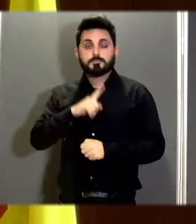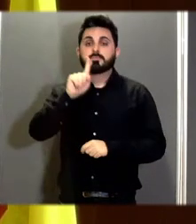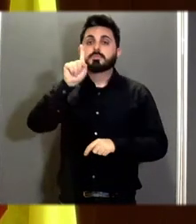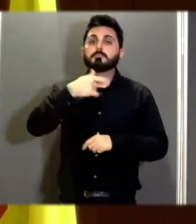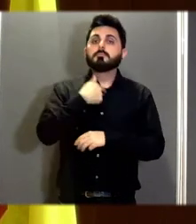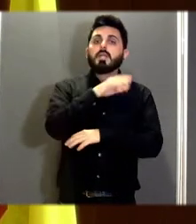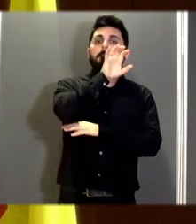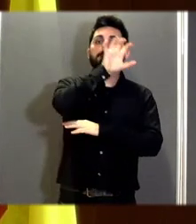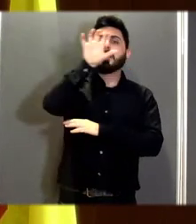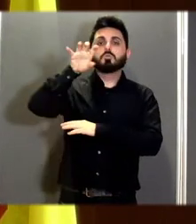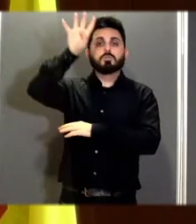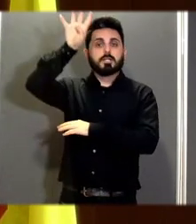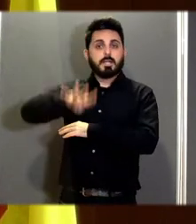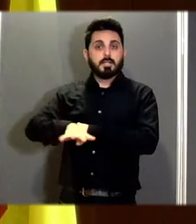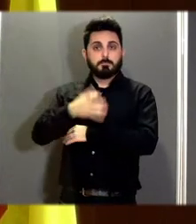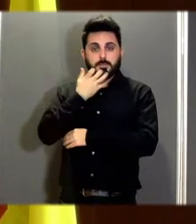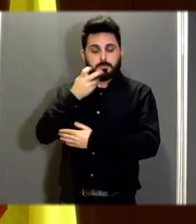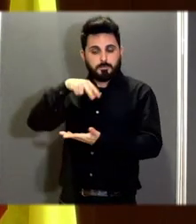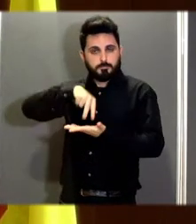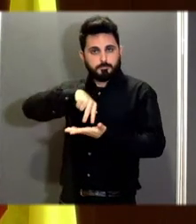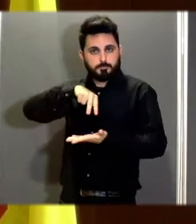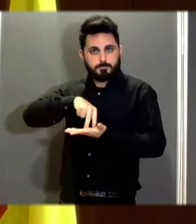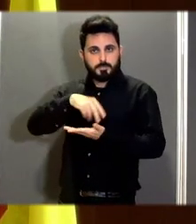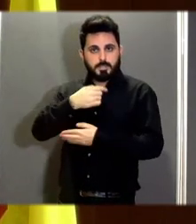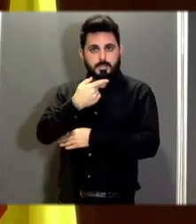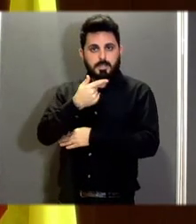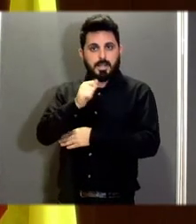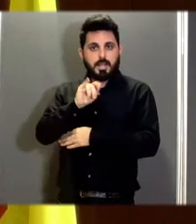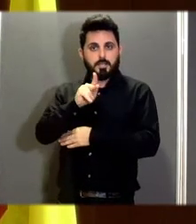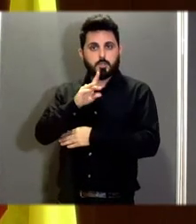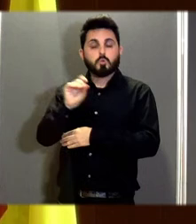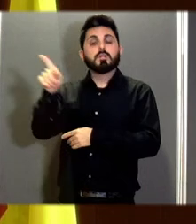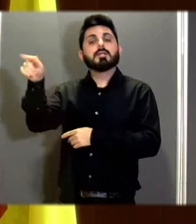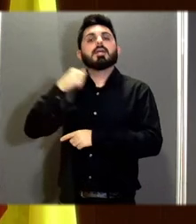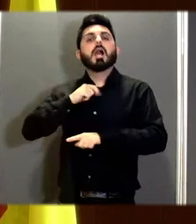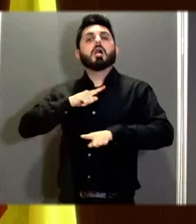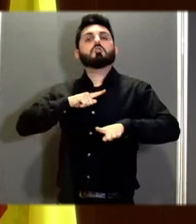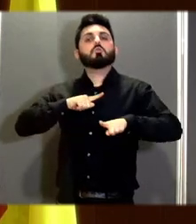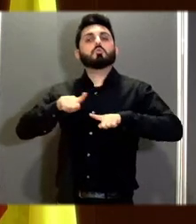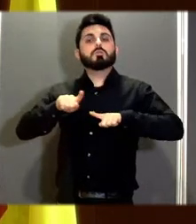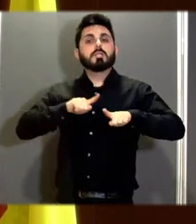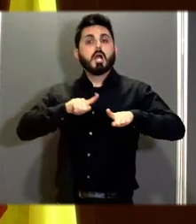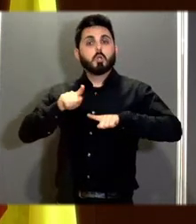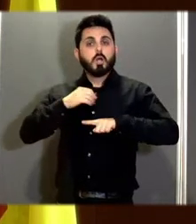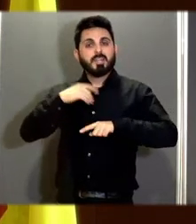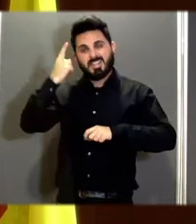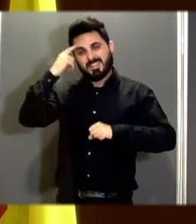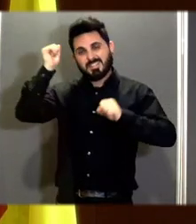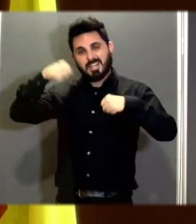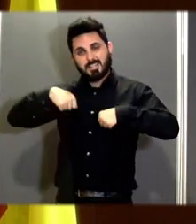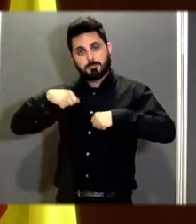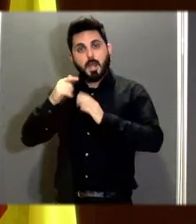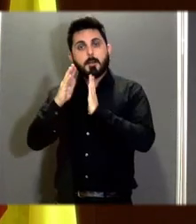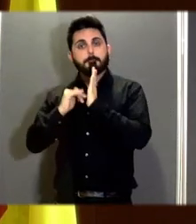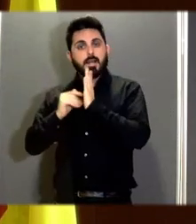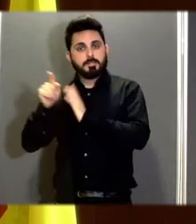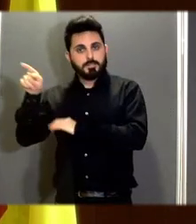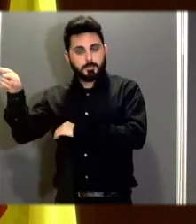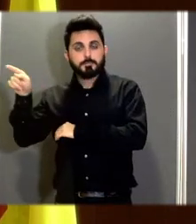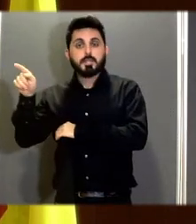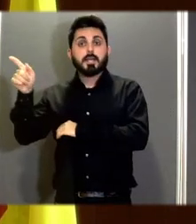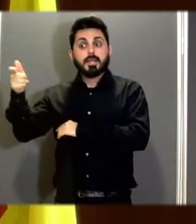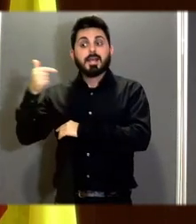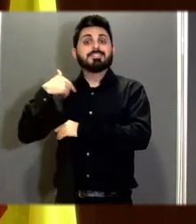tingut aquí, com heu vist, la Zahia Guidú, que és la coordinadora de Decidim del poble de València, que ens ha ajudat molt